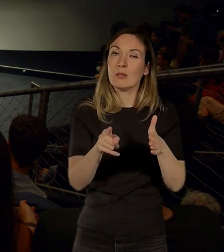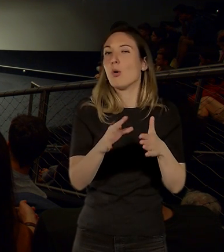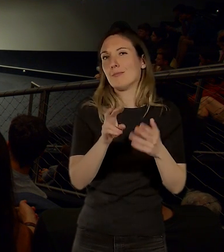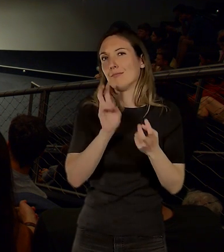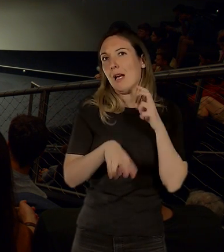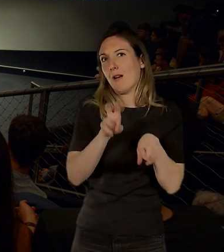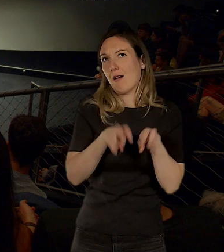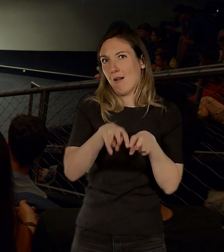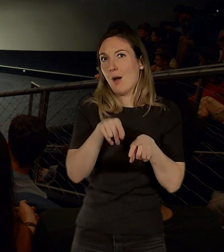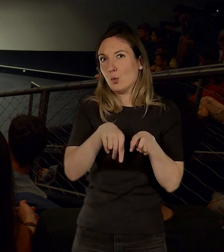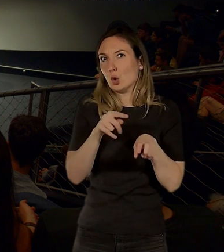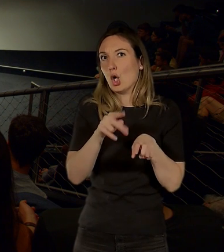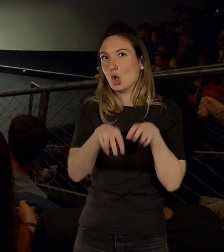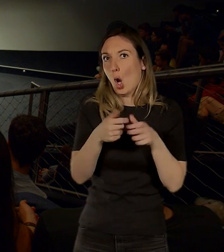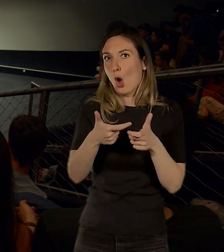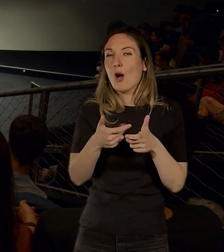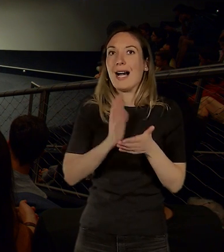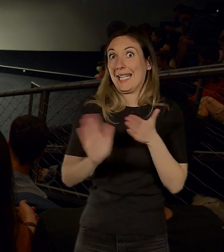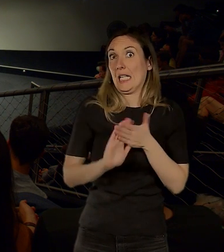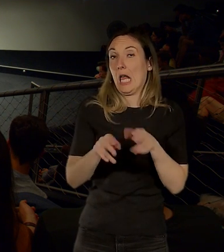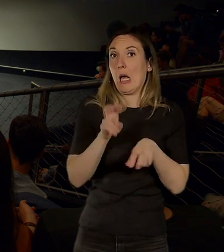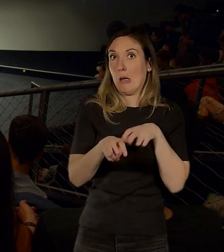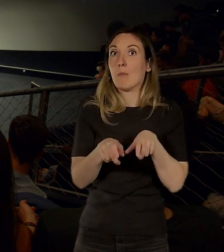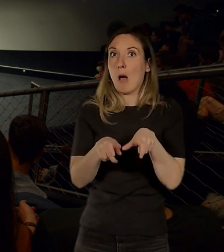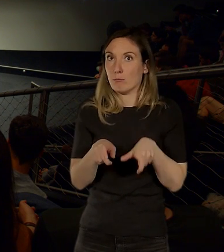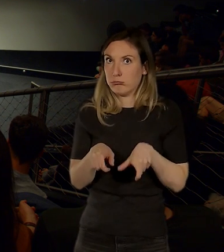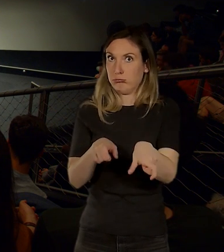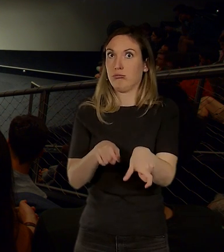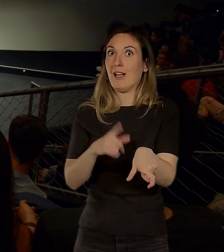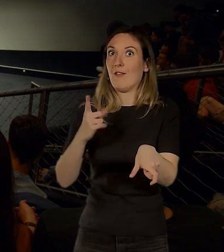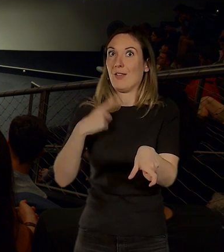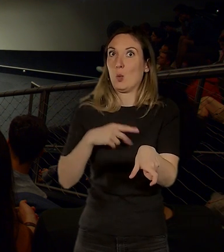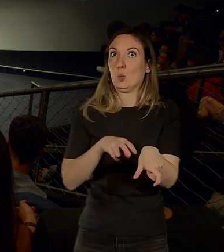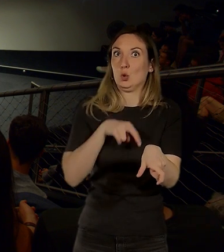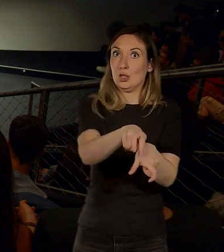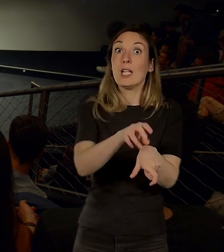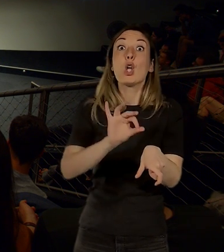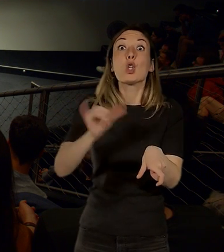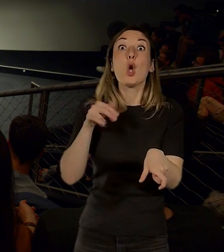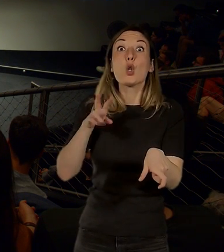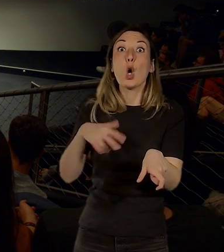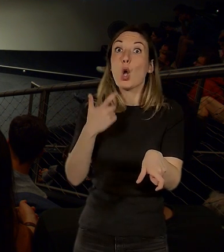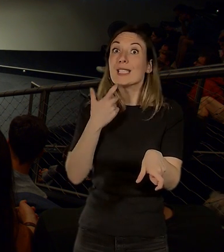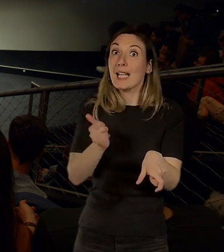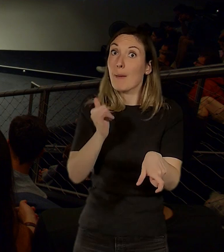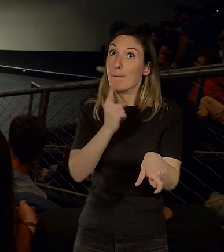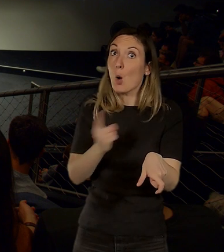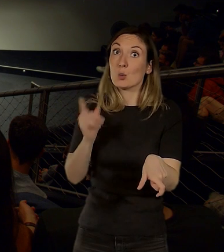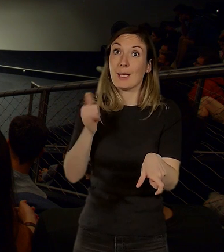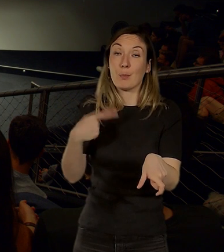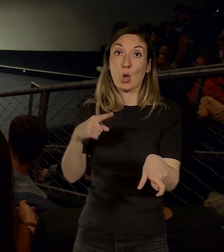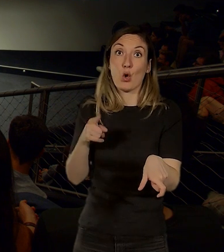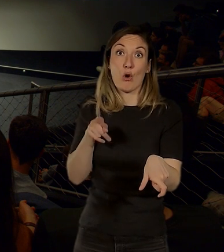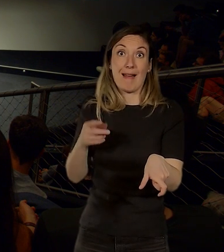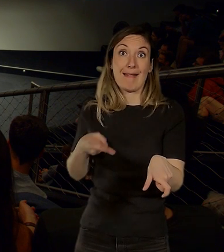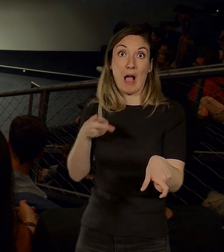ty to třeba právě už třeba dojíždějí jenom právě na hlavní nádraží, tak si sjedou právě na tu skleněnou část toho